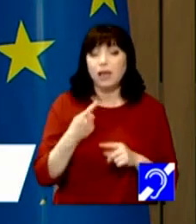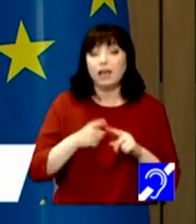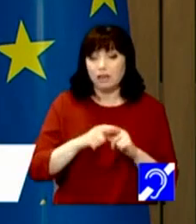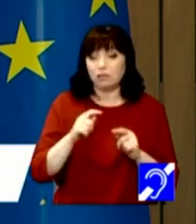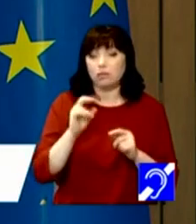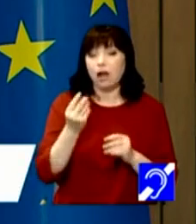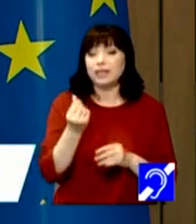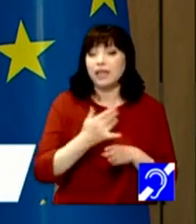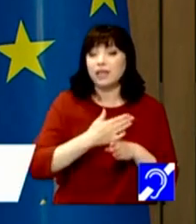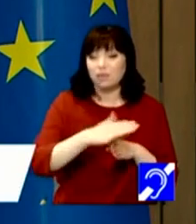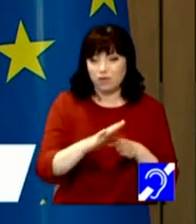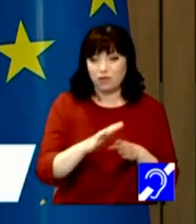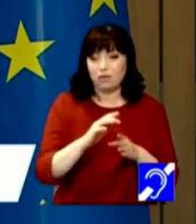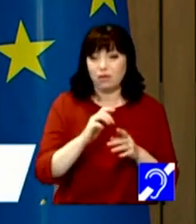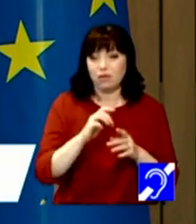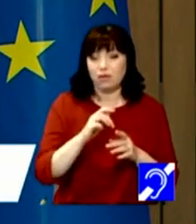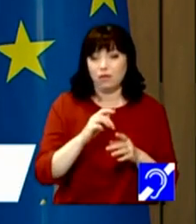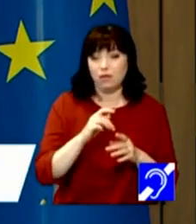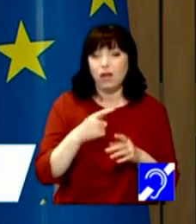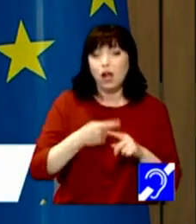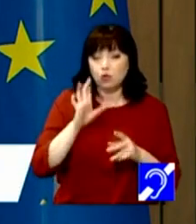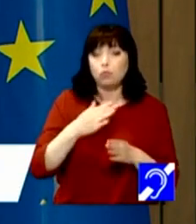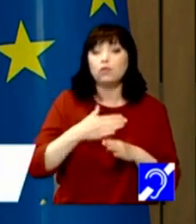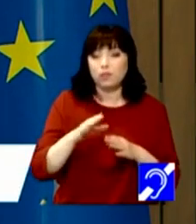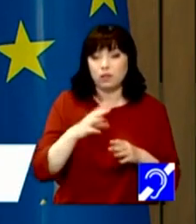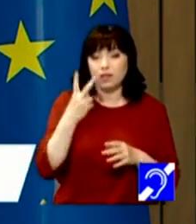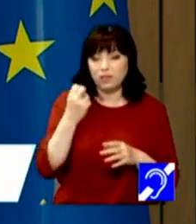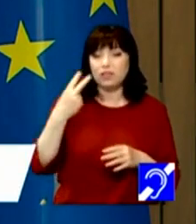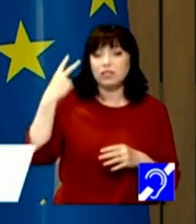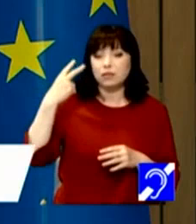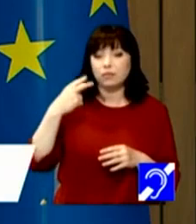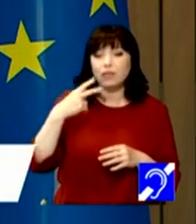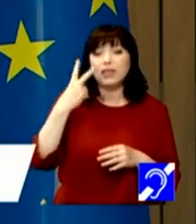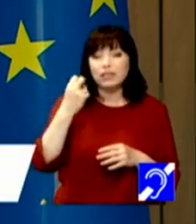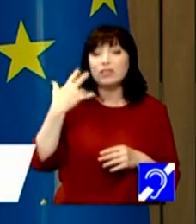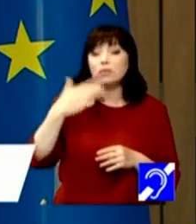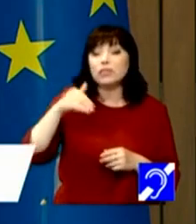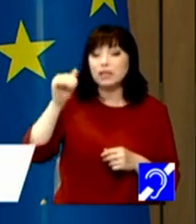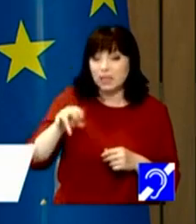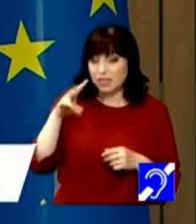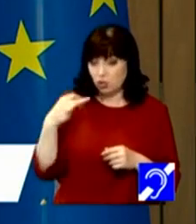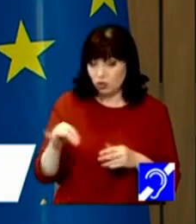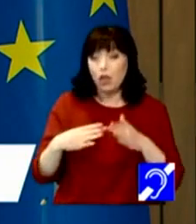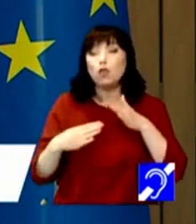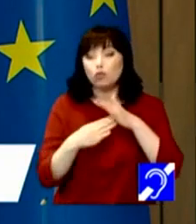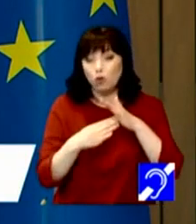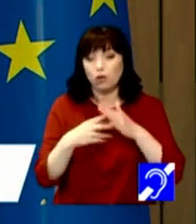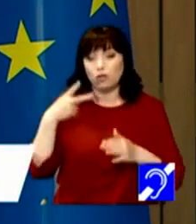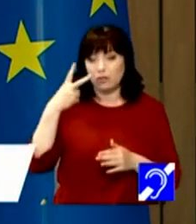grantul maxim care urmează a fi acordat de către UDIM este de 250.000 de lei până la,